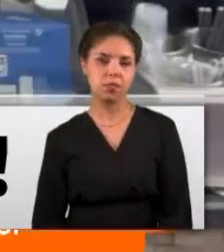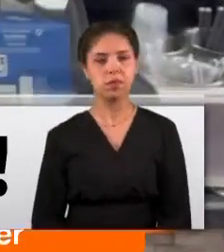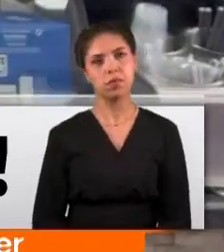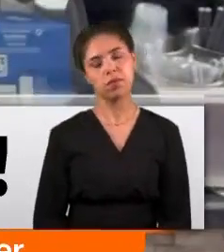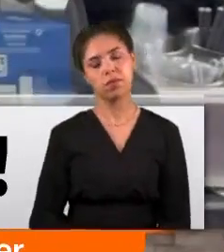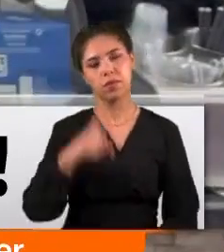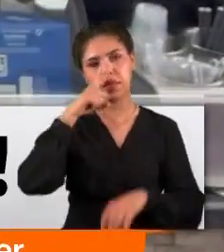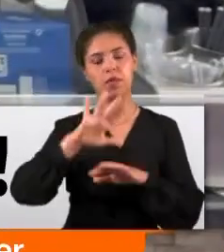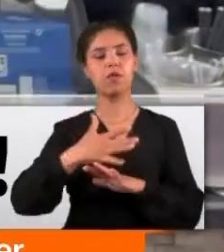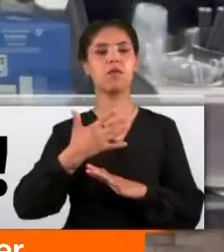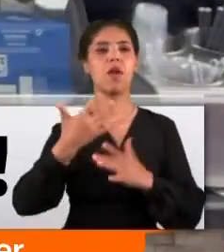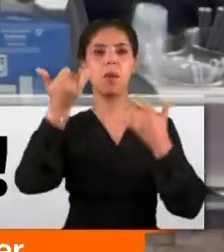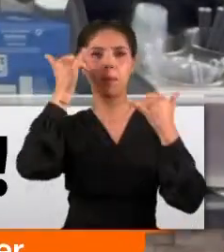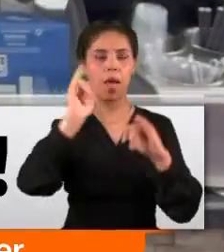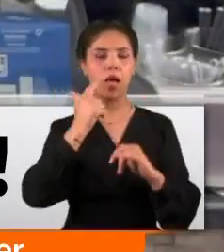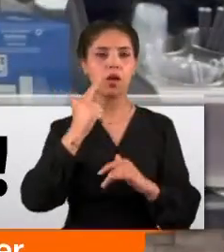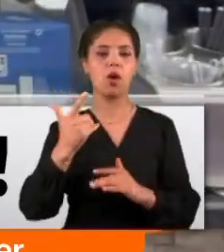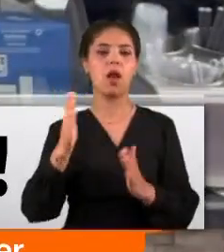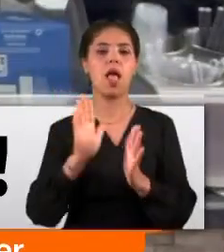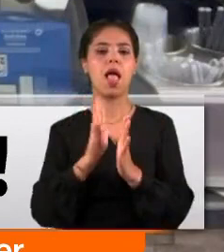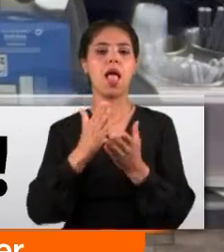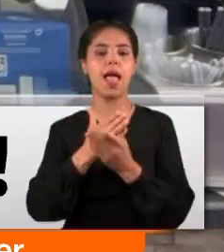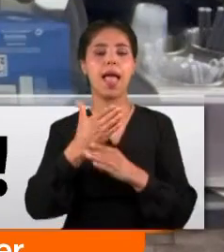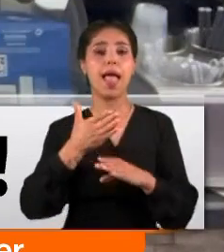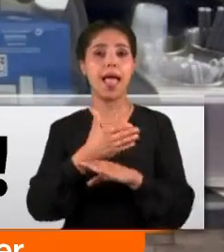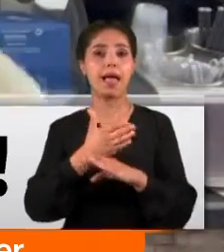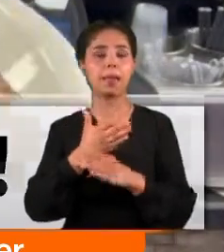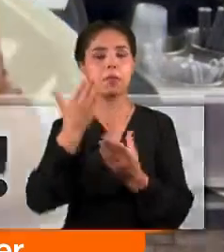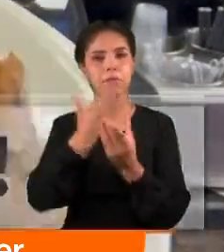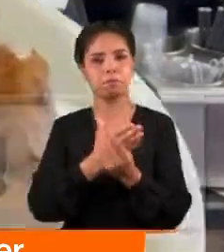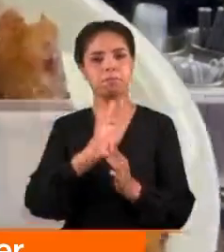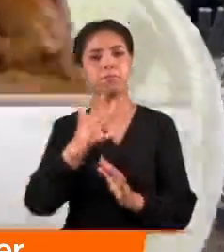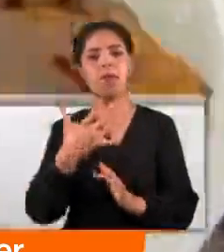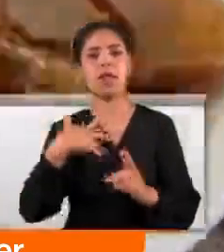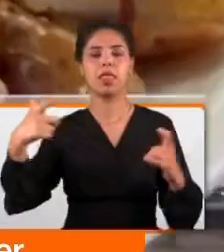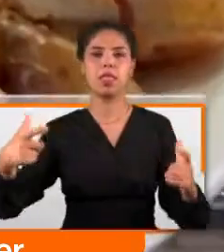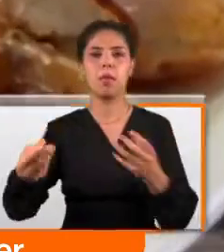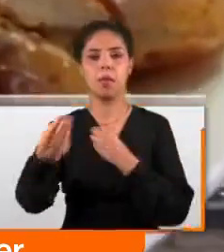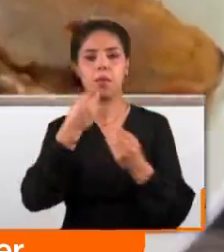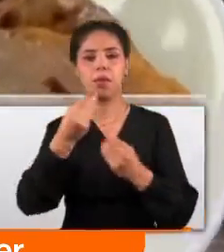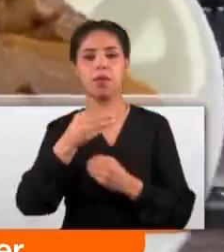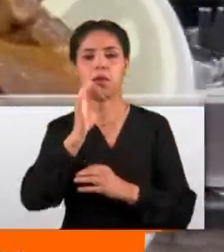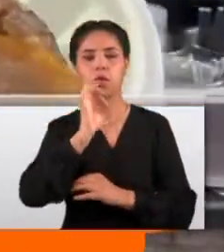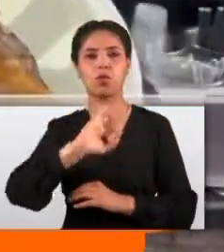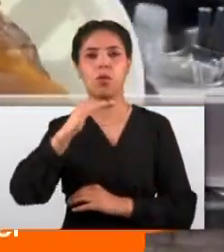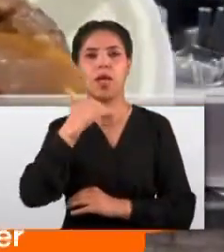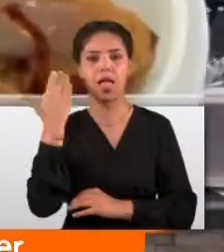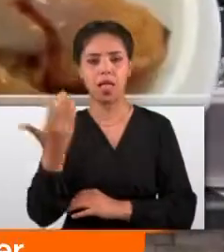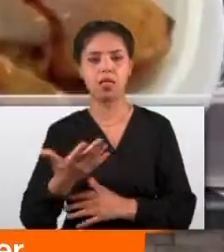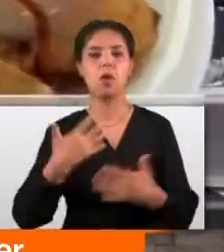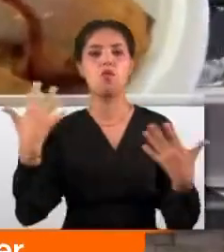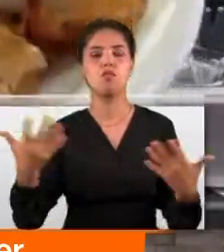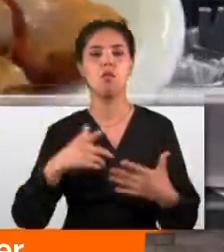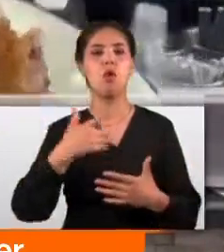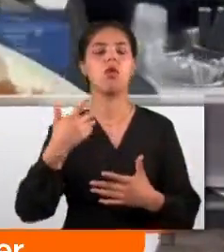eti, ister dana eti, ister ekmek arası, ister dürüm, isterse porsiyon. Harika bir et, yanında bol